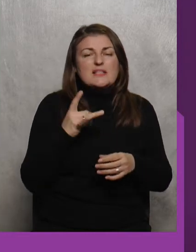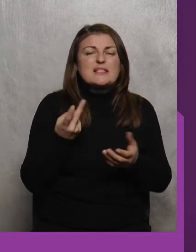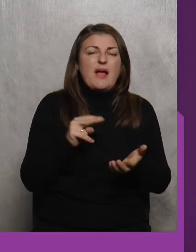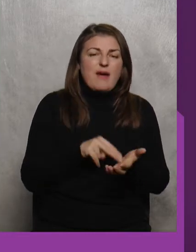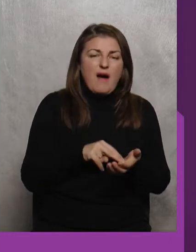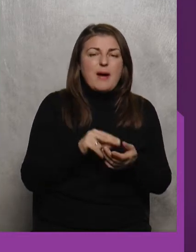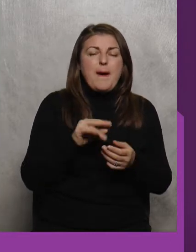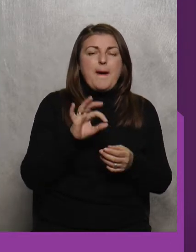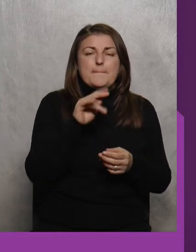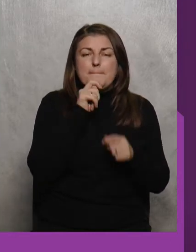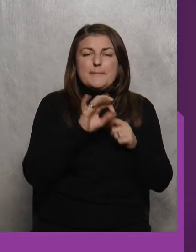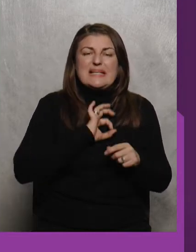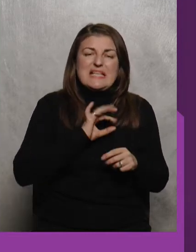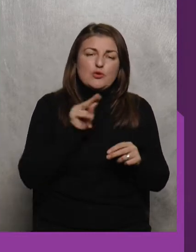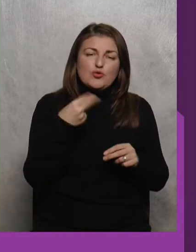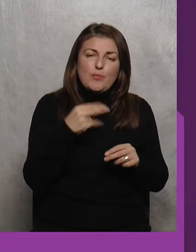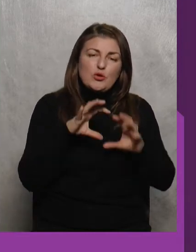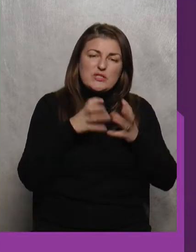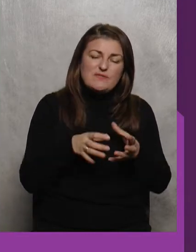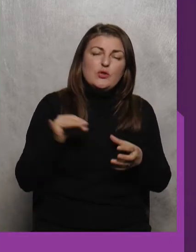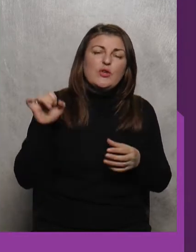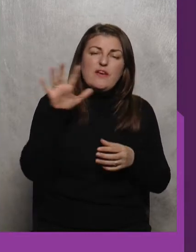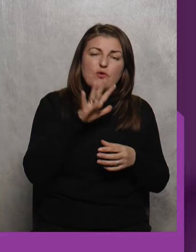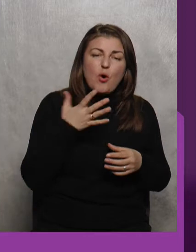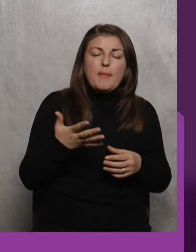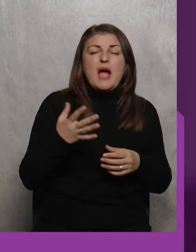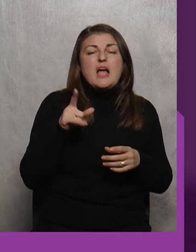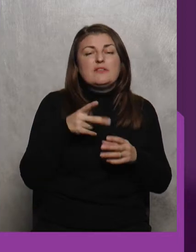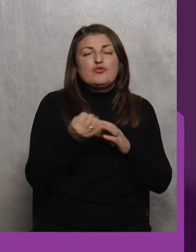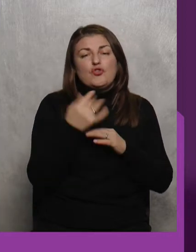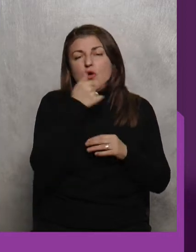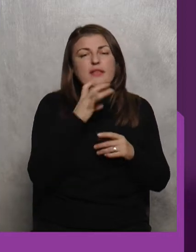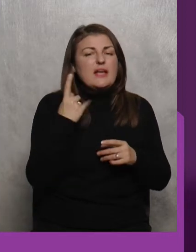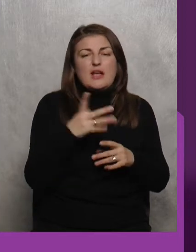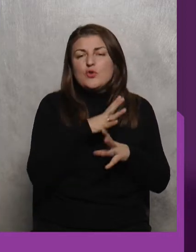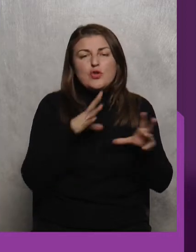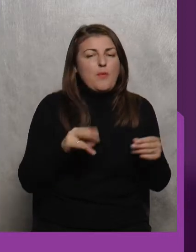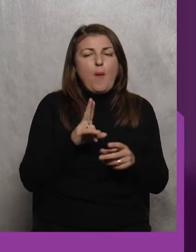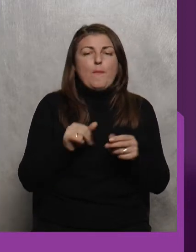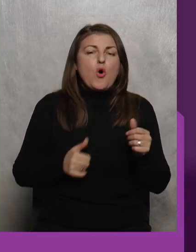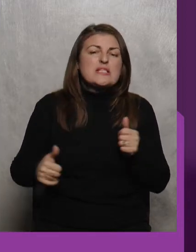ставав призером чемпіонату світу і Європи. Відповідно, з 14 року ні разу не був